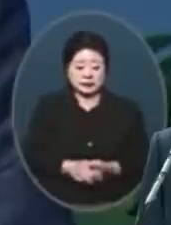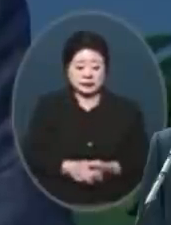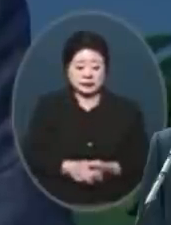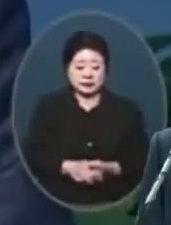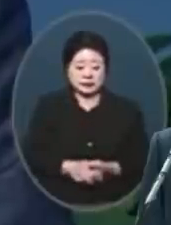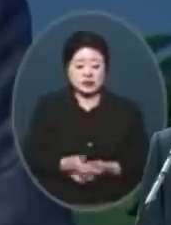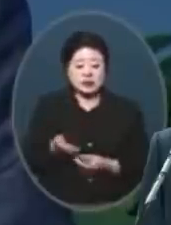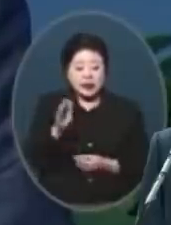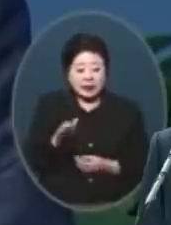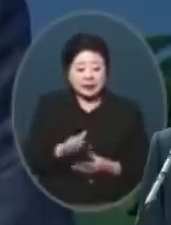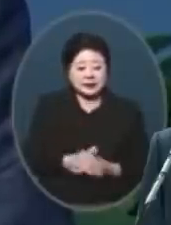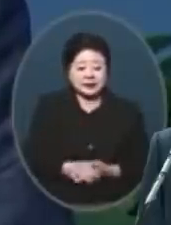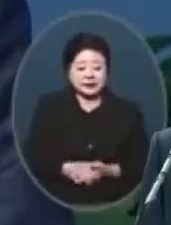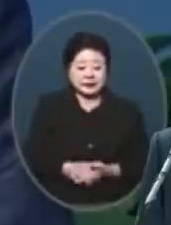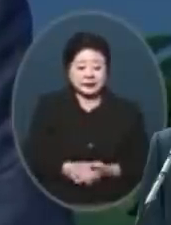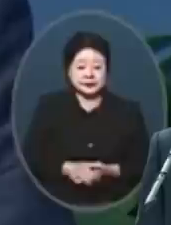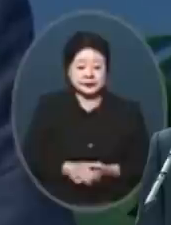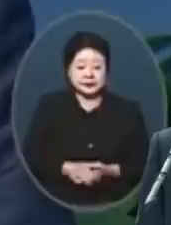그런데